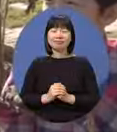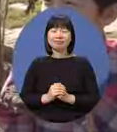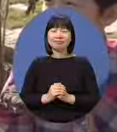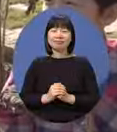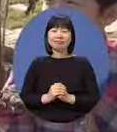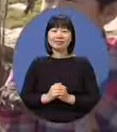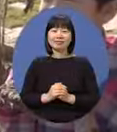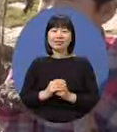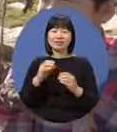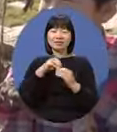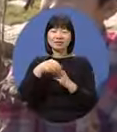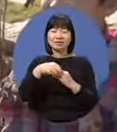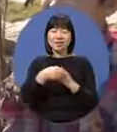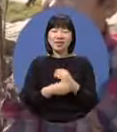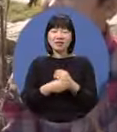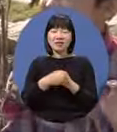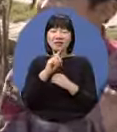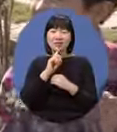껍질밖에 없어.